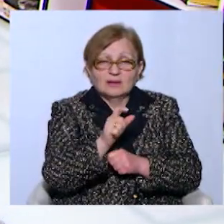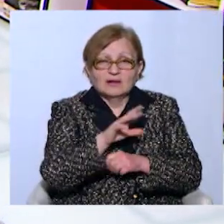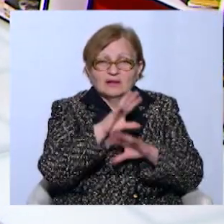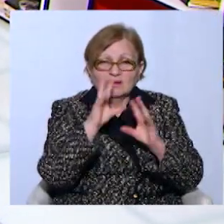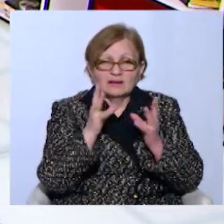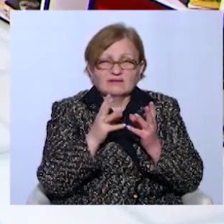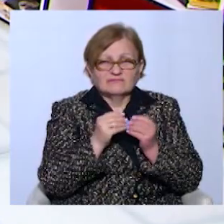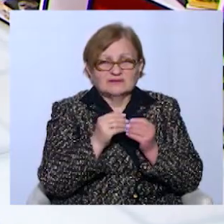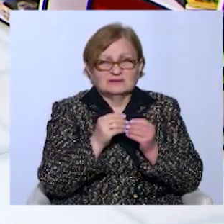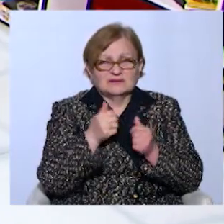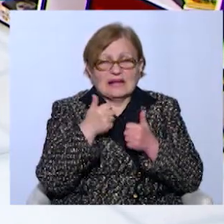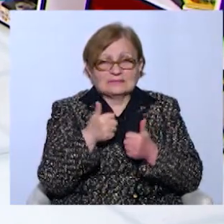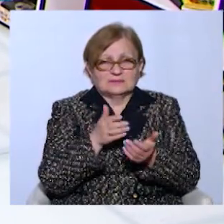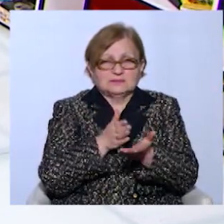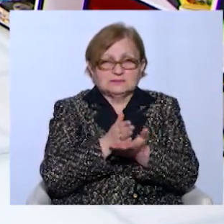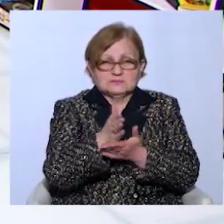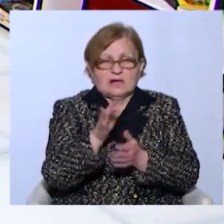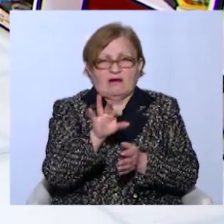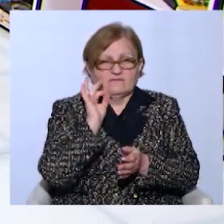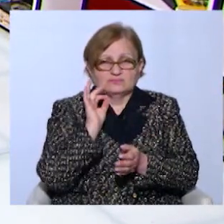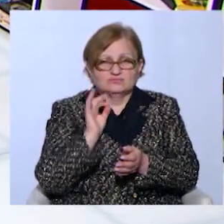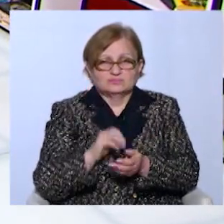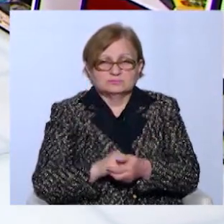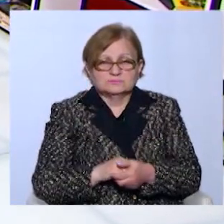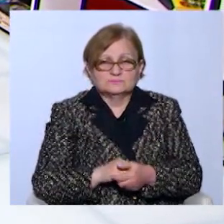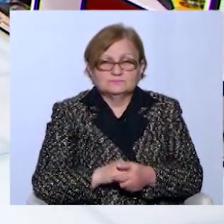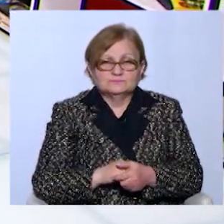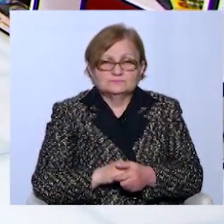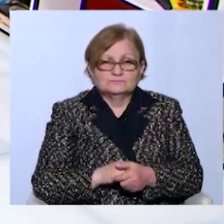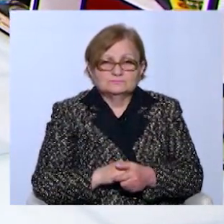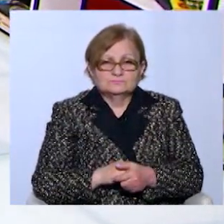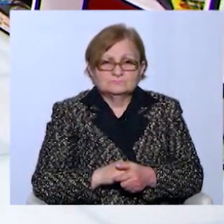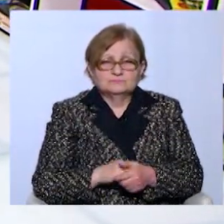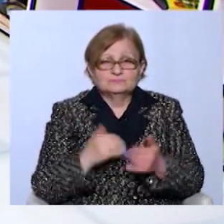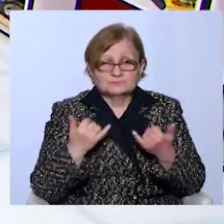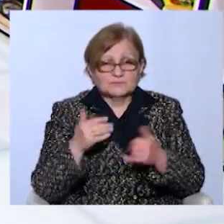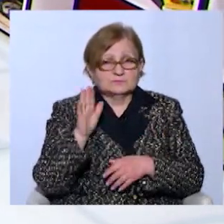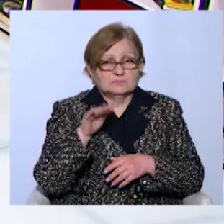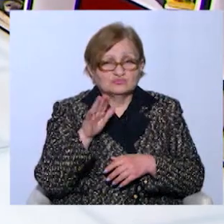ყველაზე ხელსაყრელი, ყველაზე კარგი გზით.